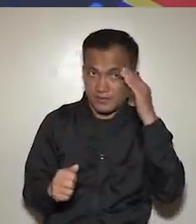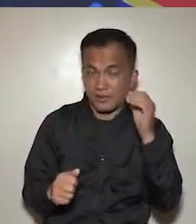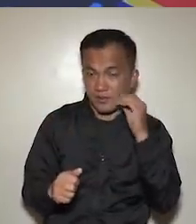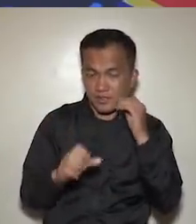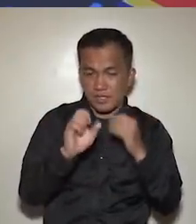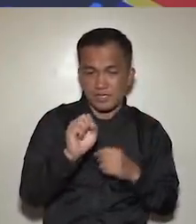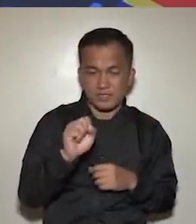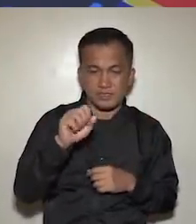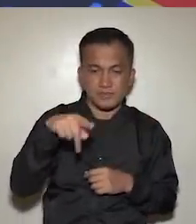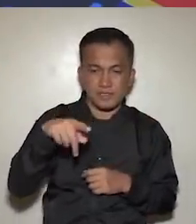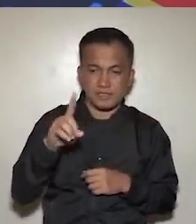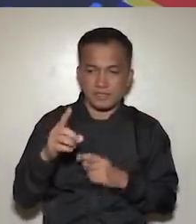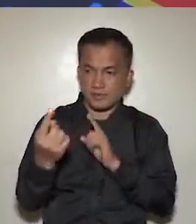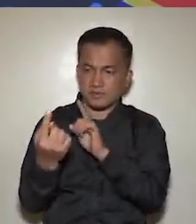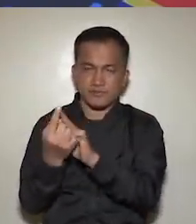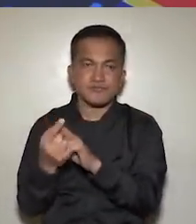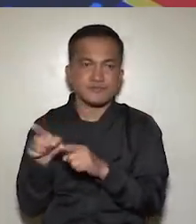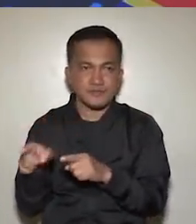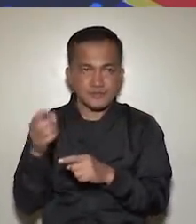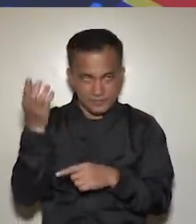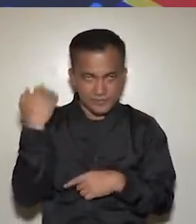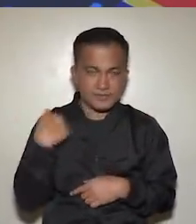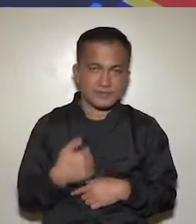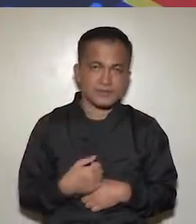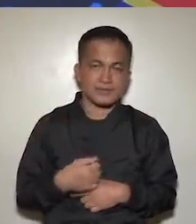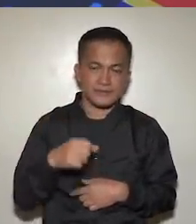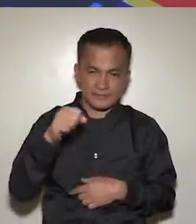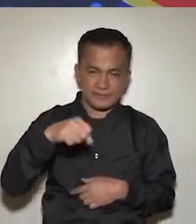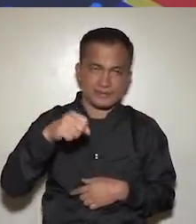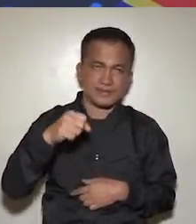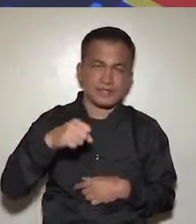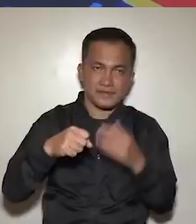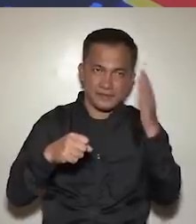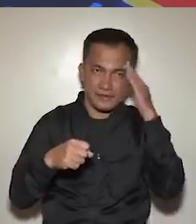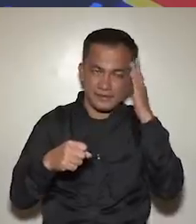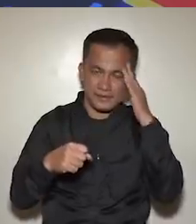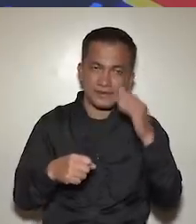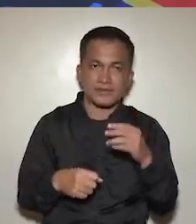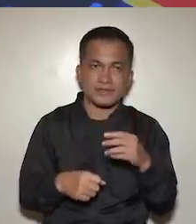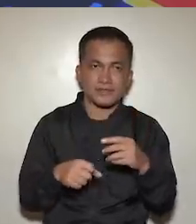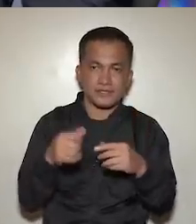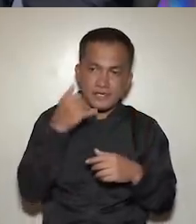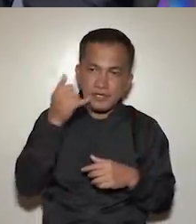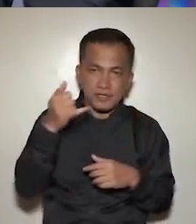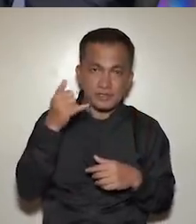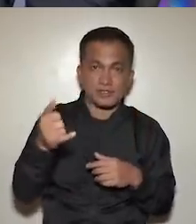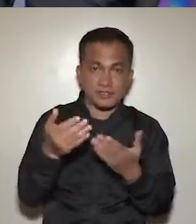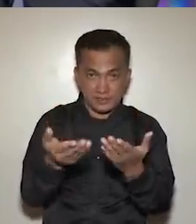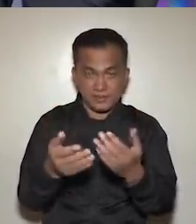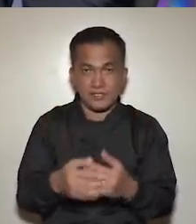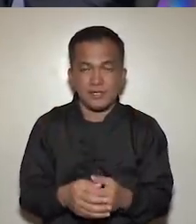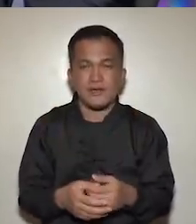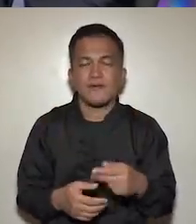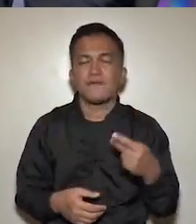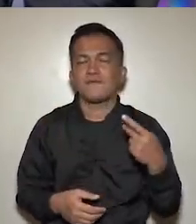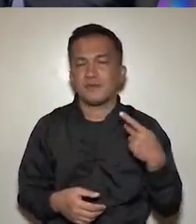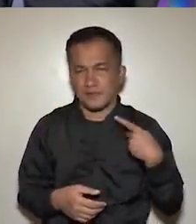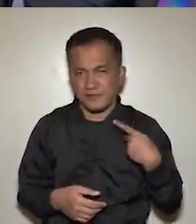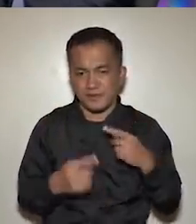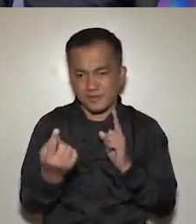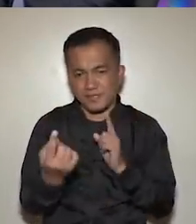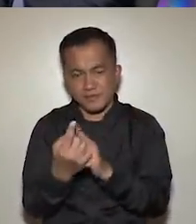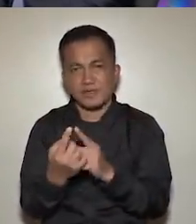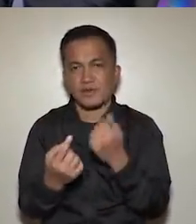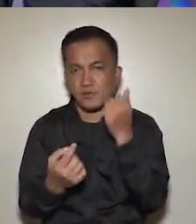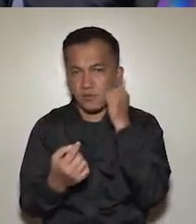siya, Odette, sa SPD noon, nilapitan natin si Sir noon. Ayan, kilala nga po ni... Diba, tinatawag namin kayo, Sir. Meron pa